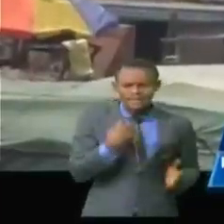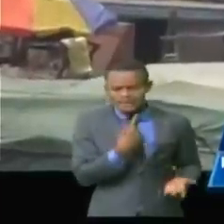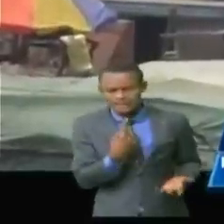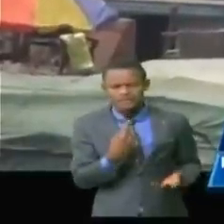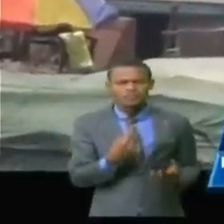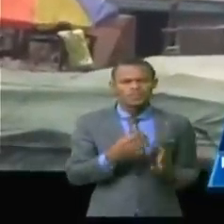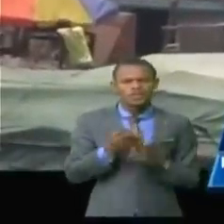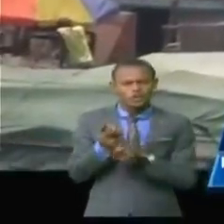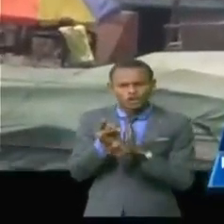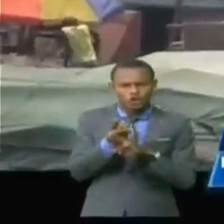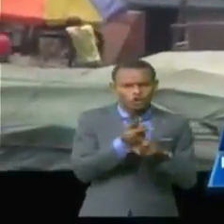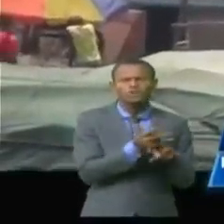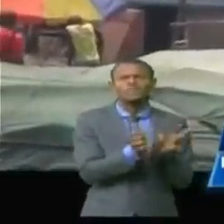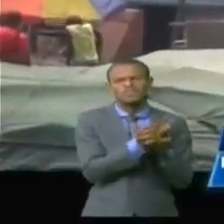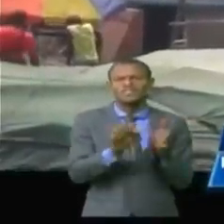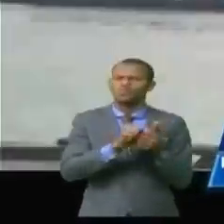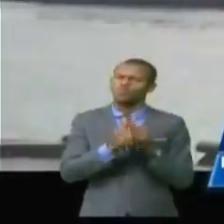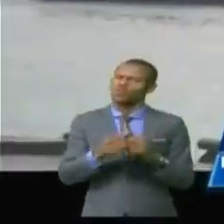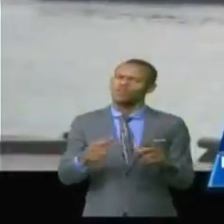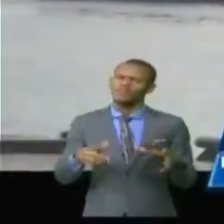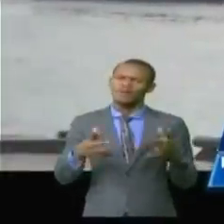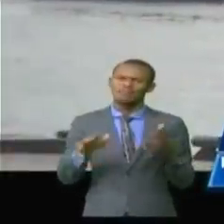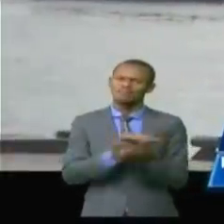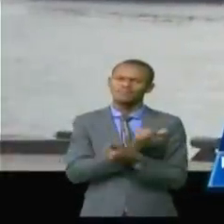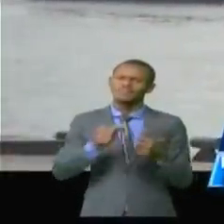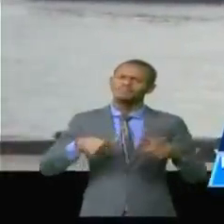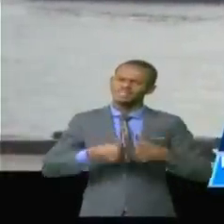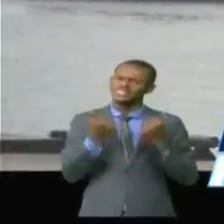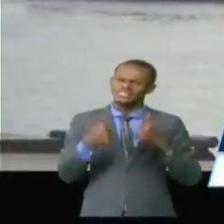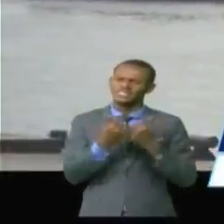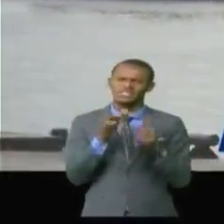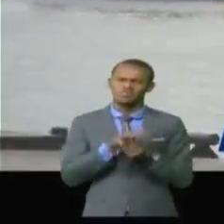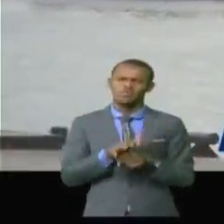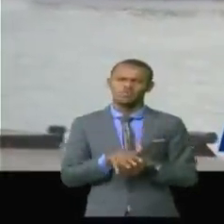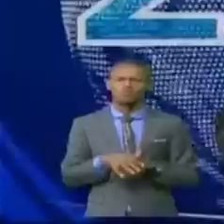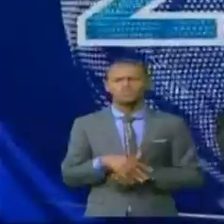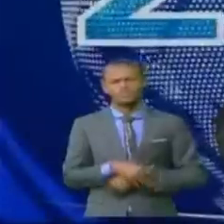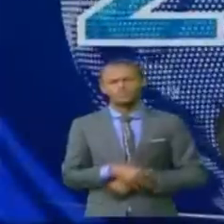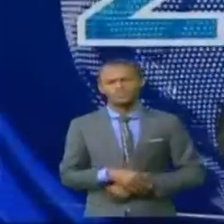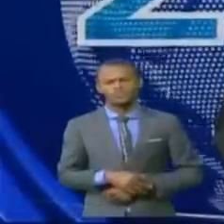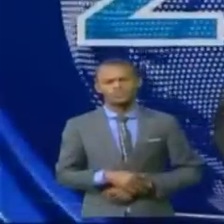des différentes embarcations qui causent deux morts sur le fleuve Congo.